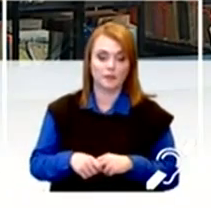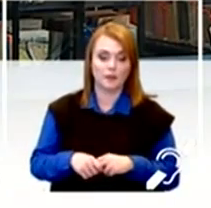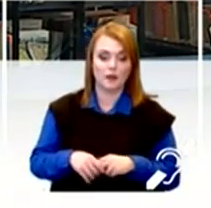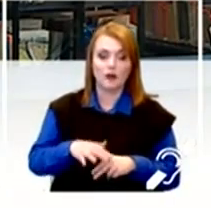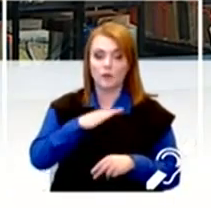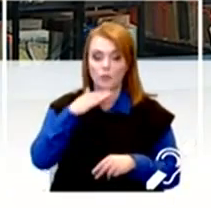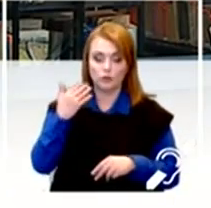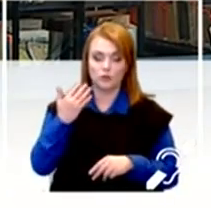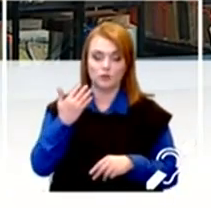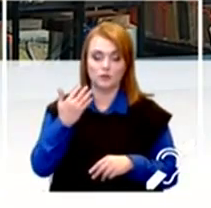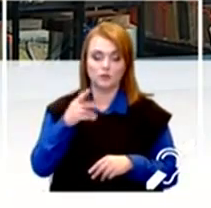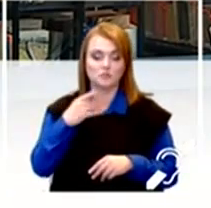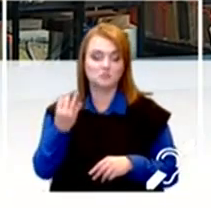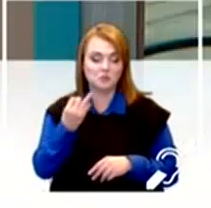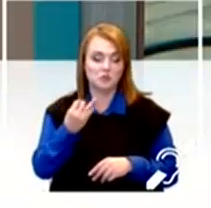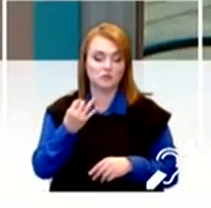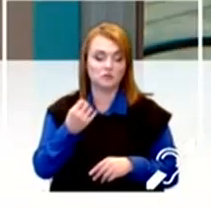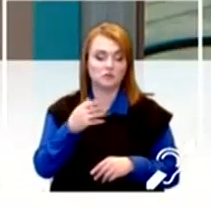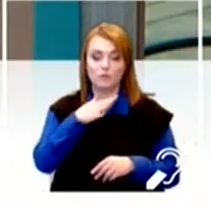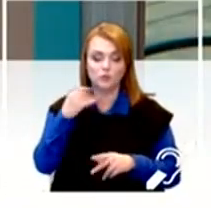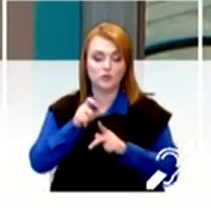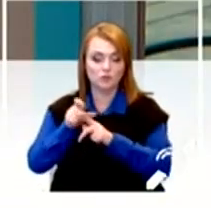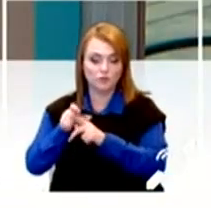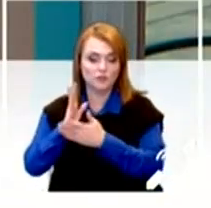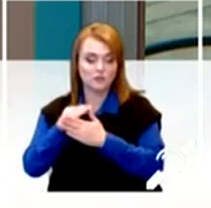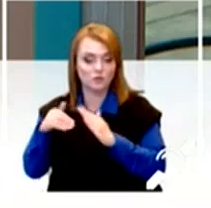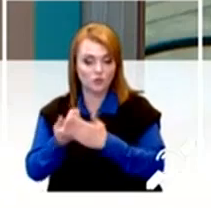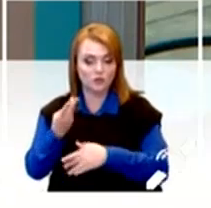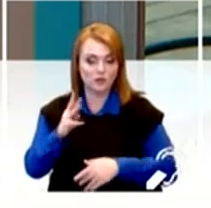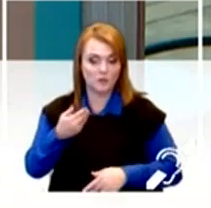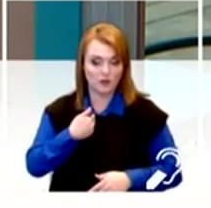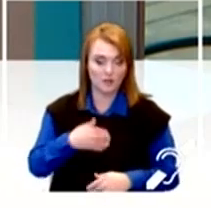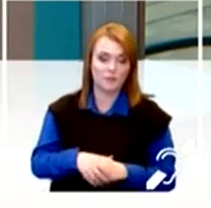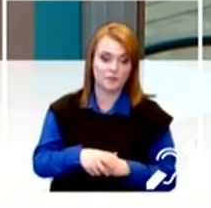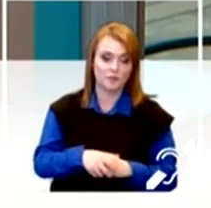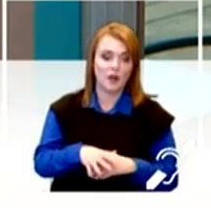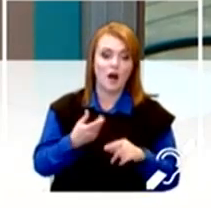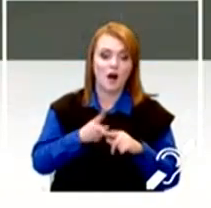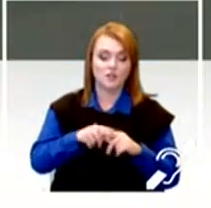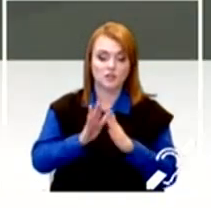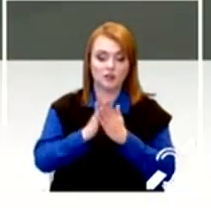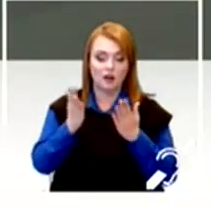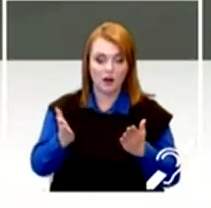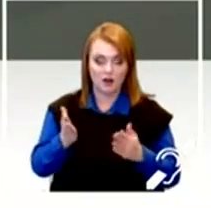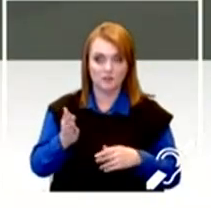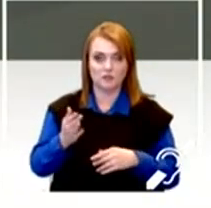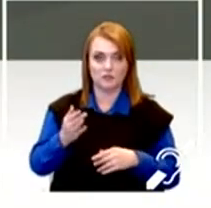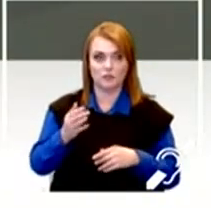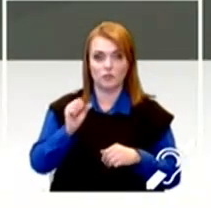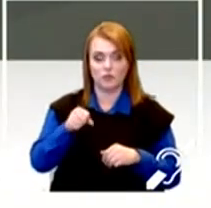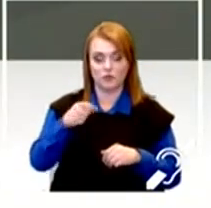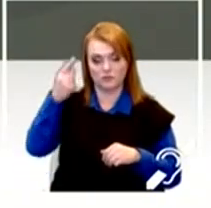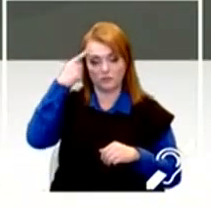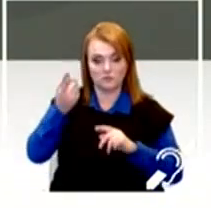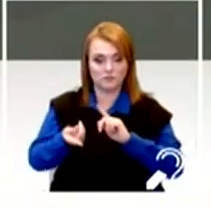Multe noțiuni mi-au părut noi, de fapt. Acest glosar ne poate direcționa gândirea mai logică și